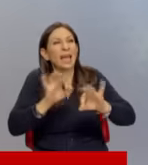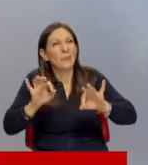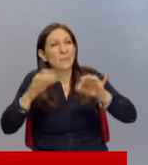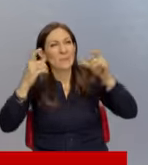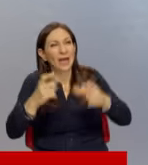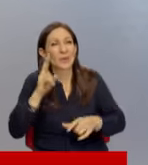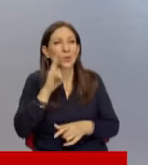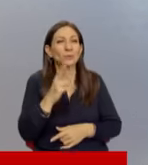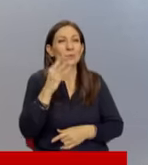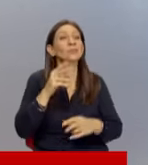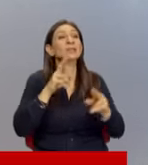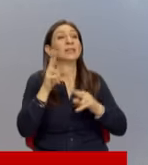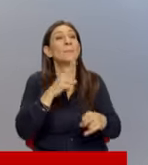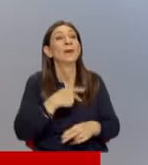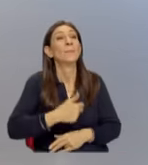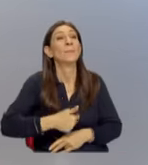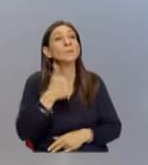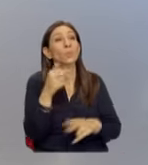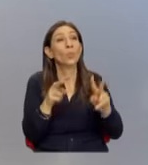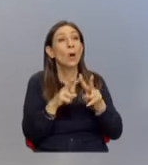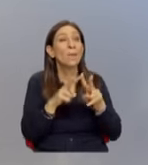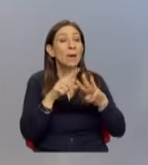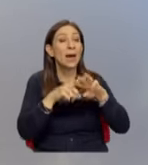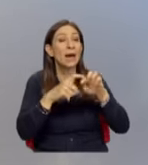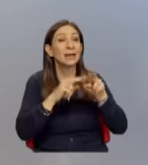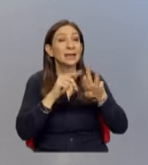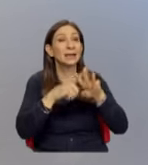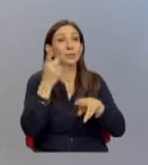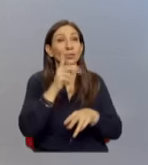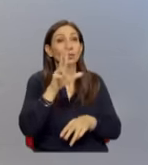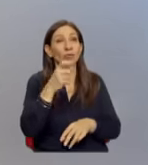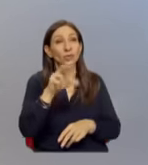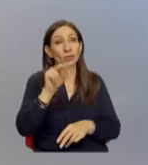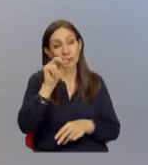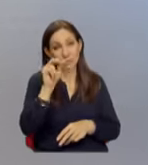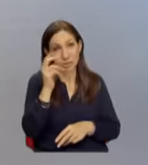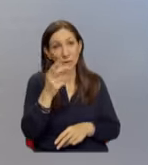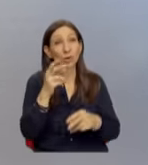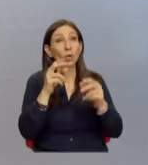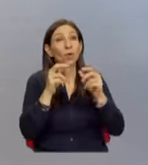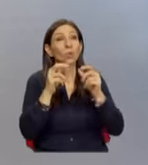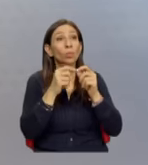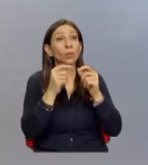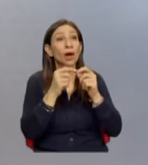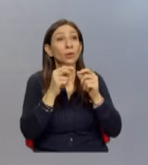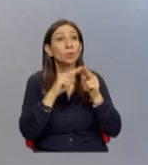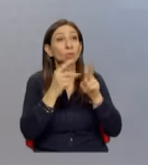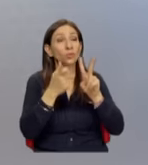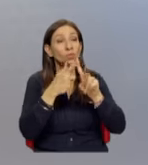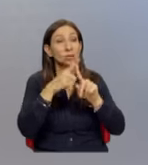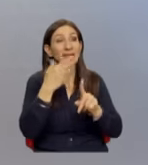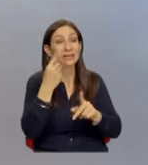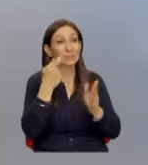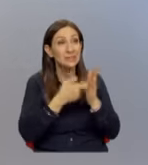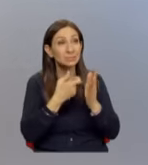adresi görmüş olalım. Çanakkale'de belediye başkanı Muharrem Erkek %39,70. Burak Kunt genç bir isim, genç